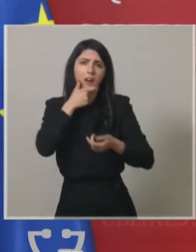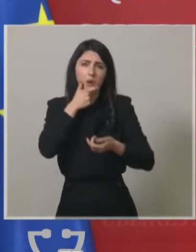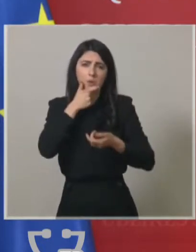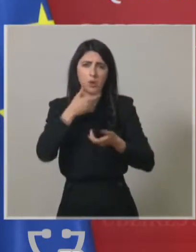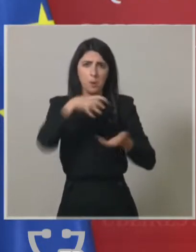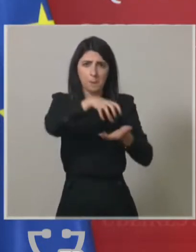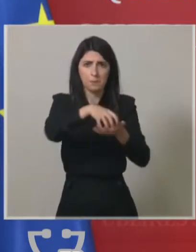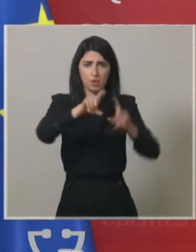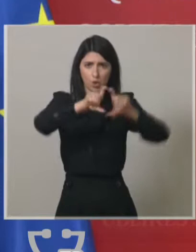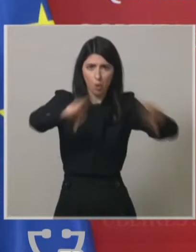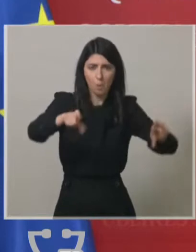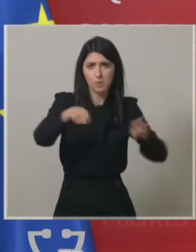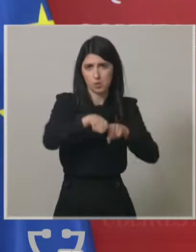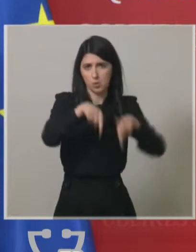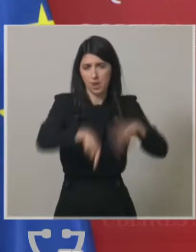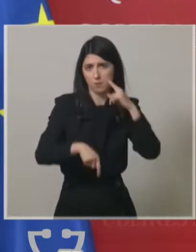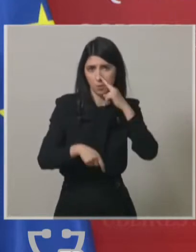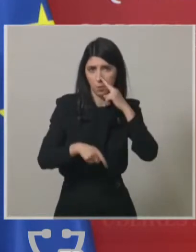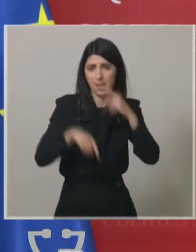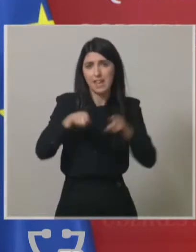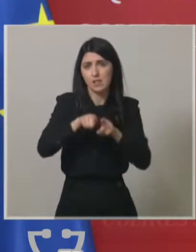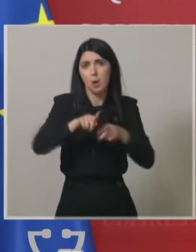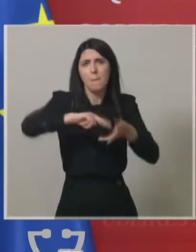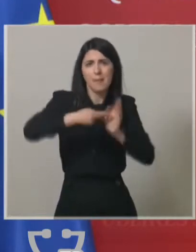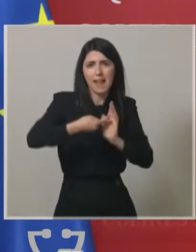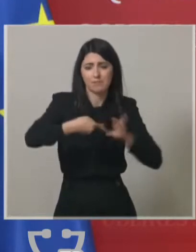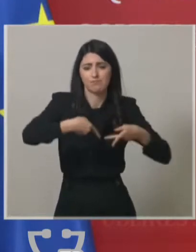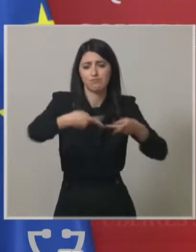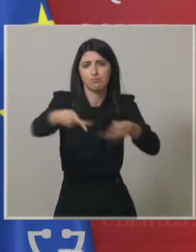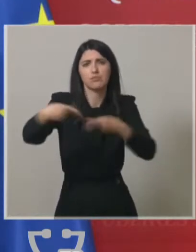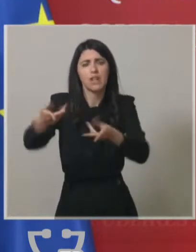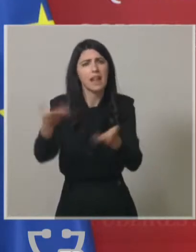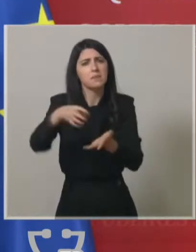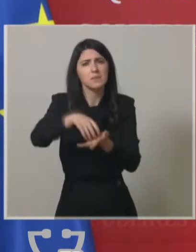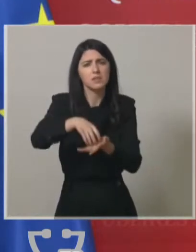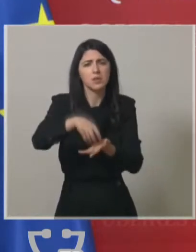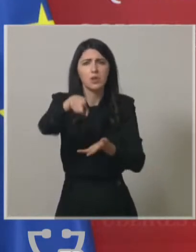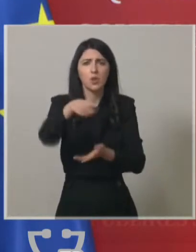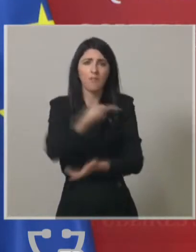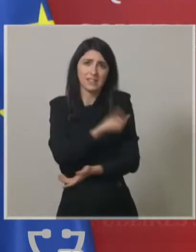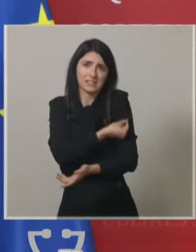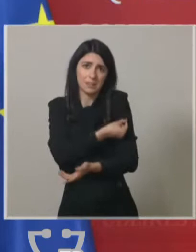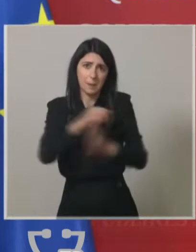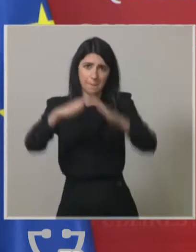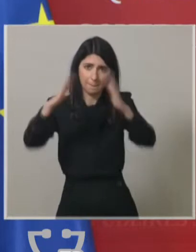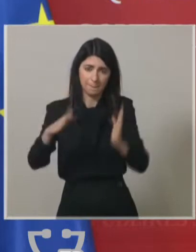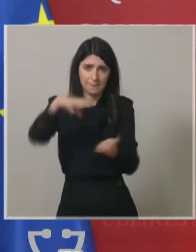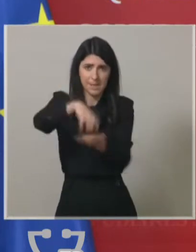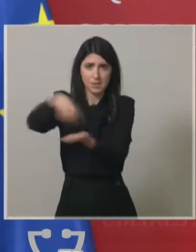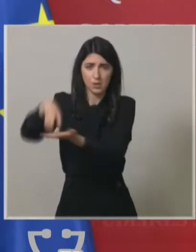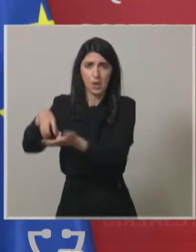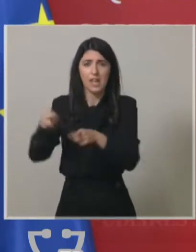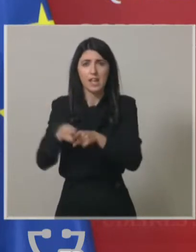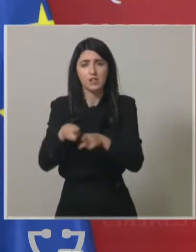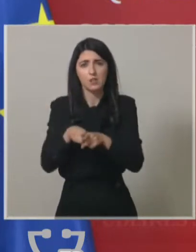дом тука во Скопје, понатаму план за дистрибуција до вакциналните пунктови, како и начинот